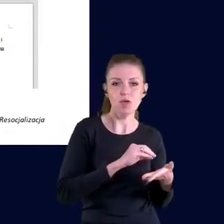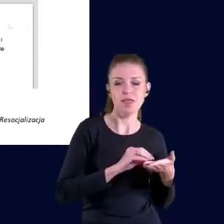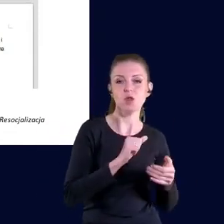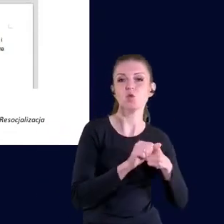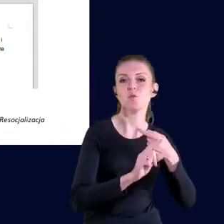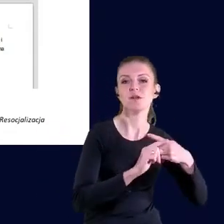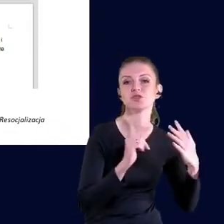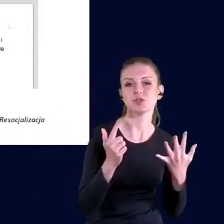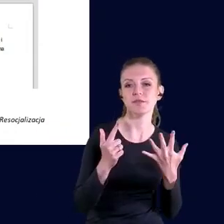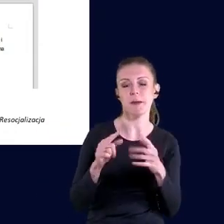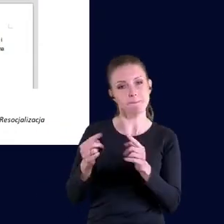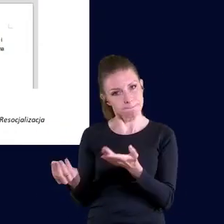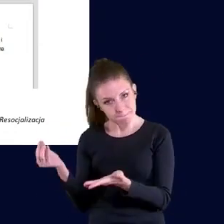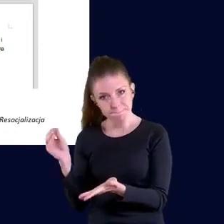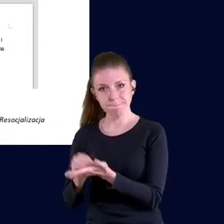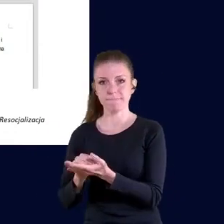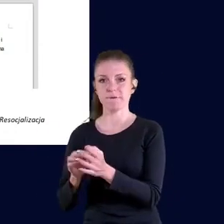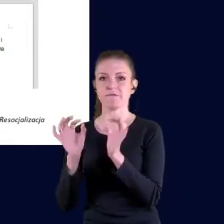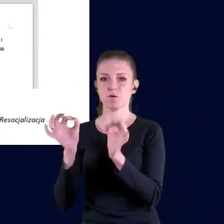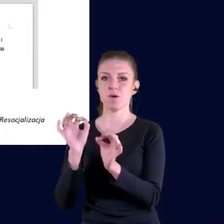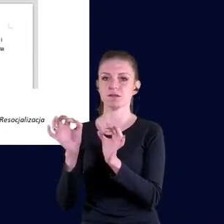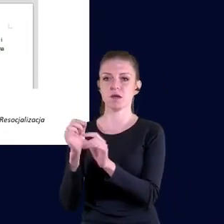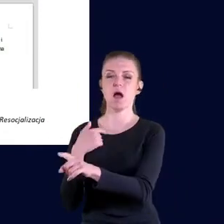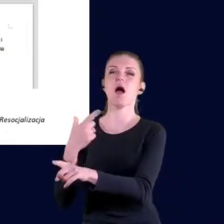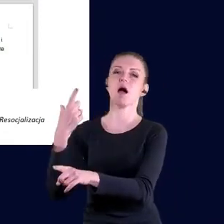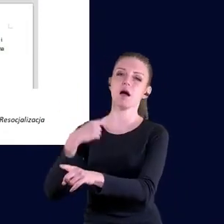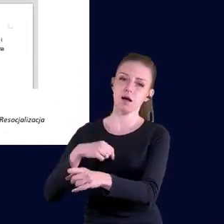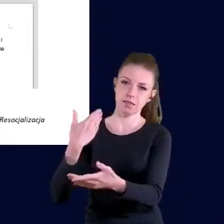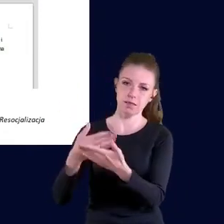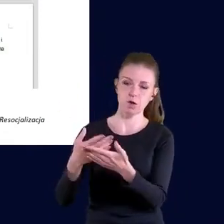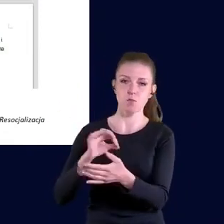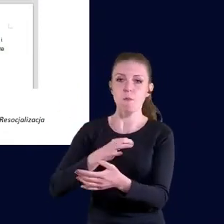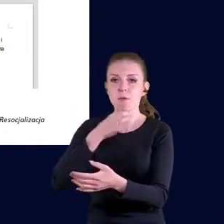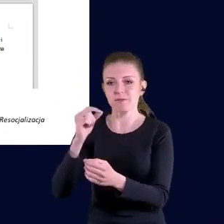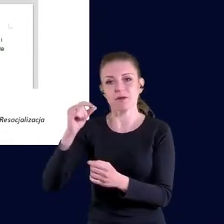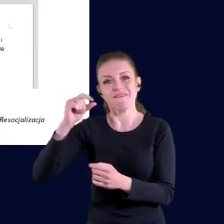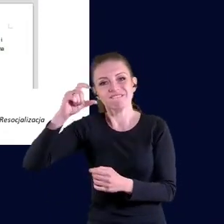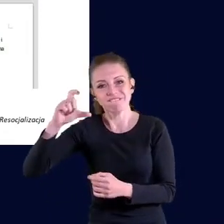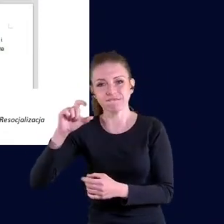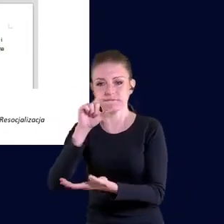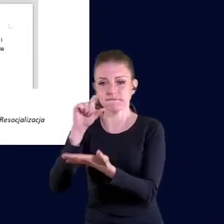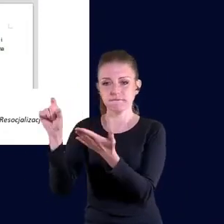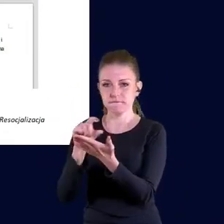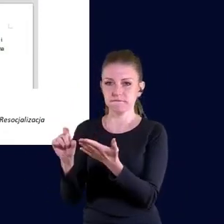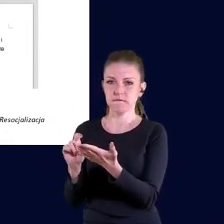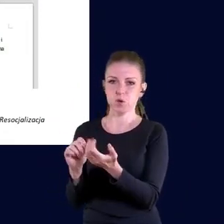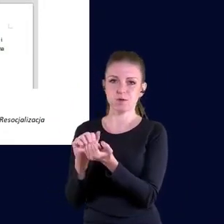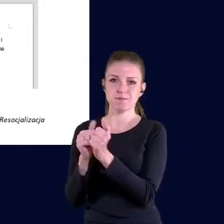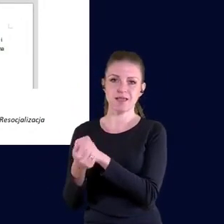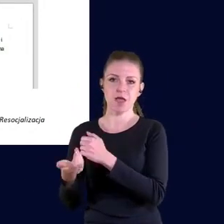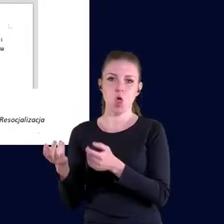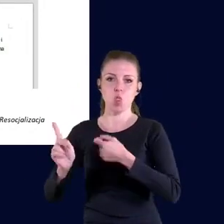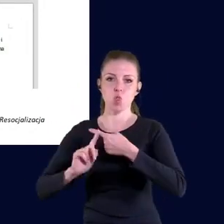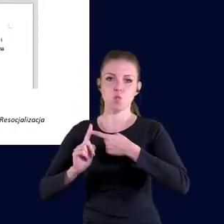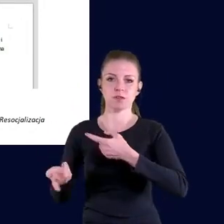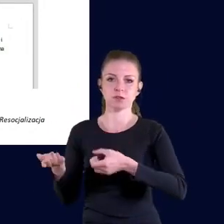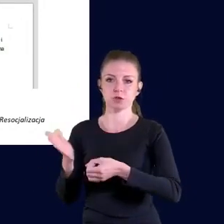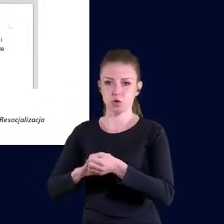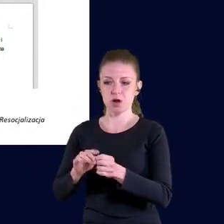standardzie wcag2 który jeszcze tak naprawdę nie został opublikowany jest tylko projekt do standardu